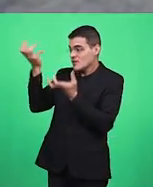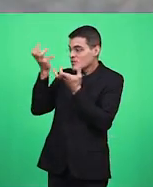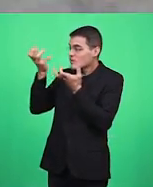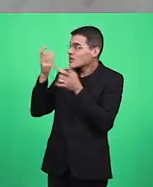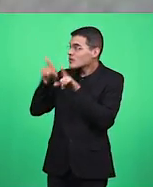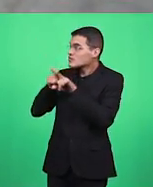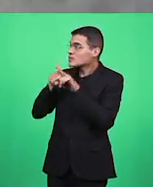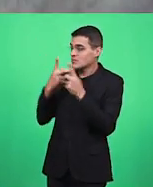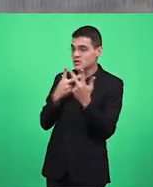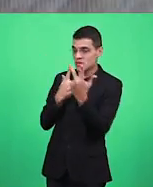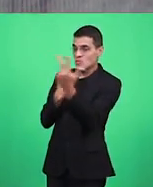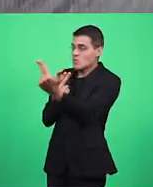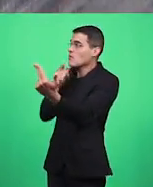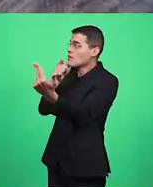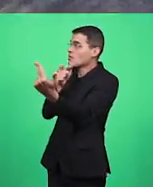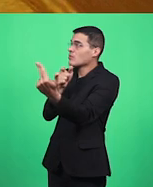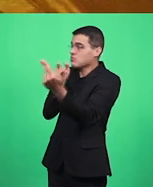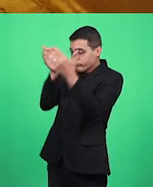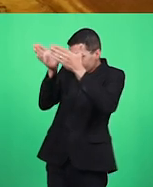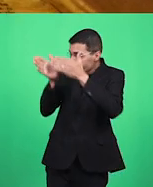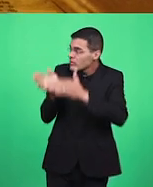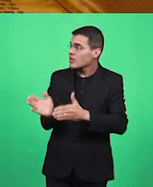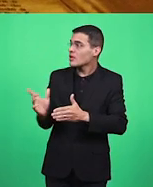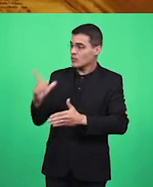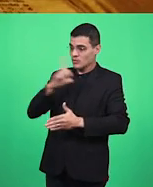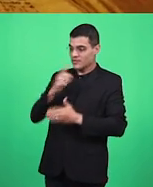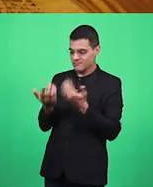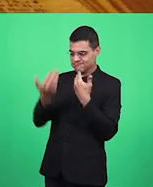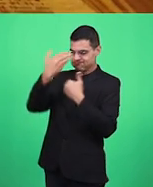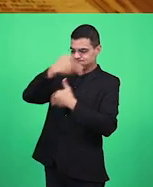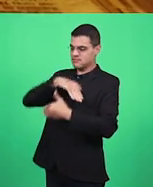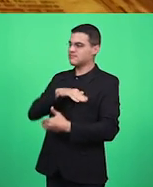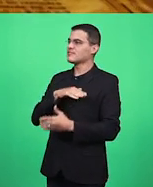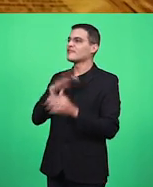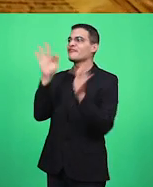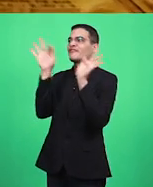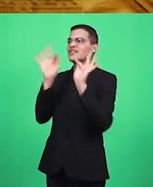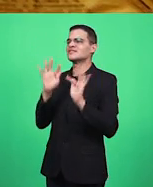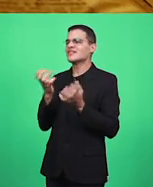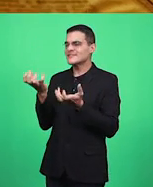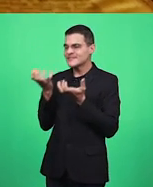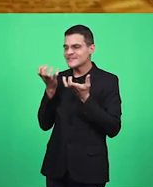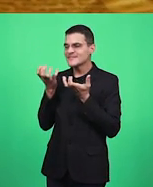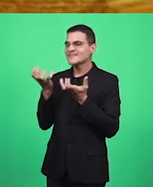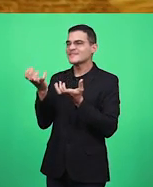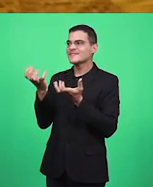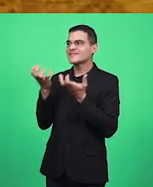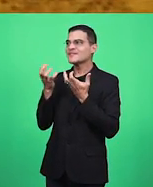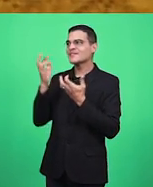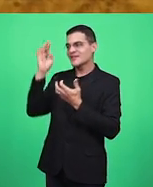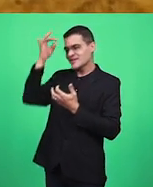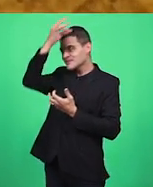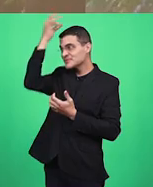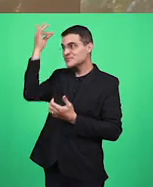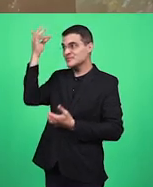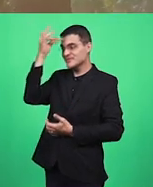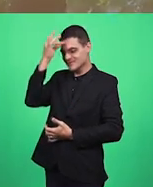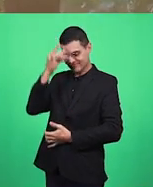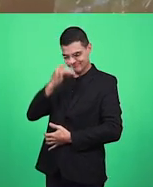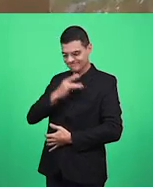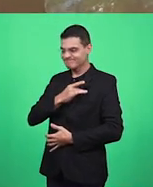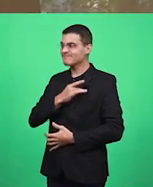Я хочу стать одним из них и иметь счастье в сердце своем.